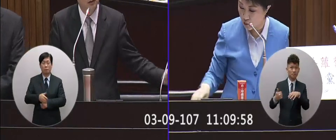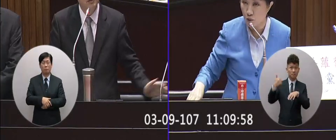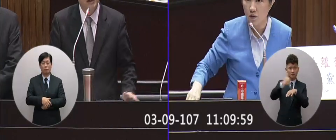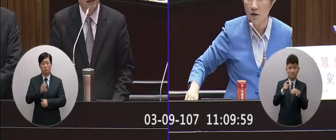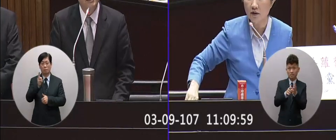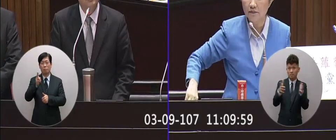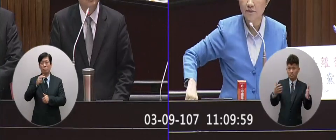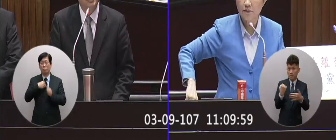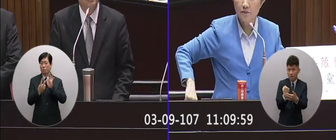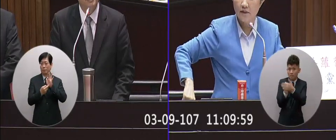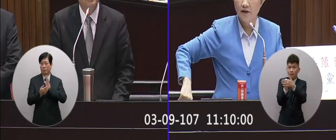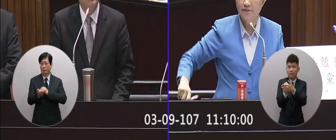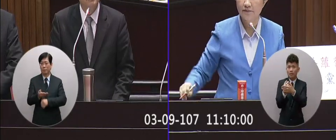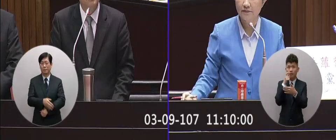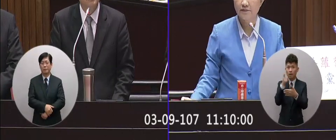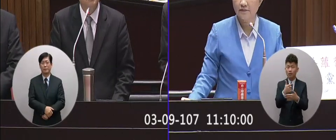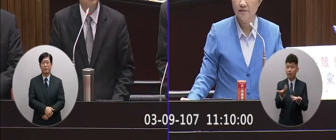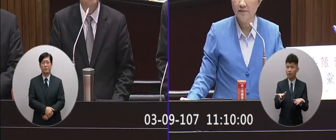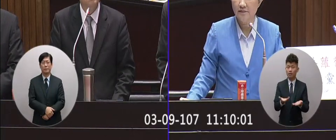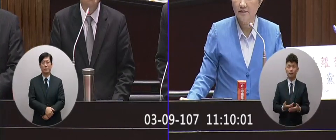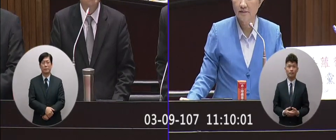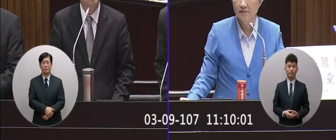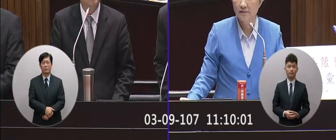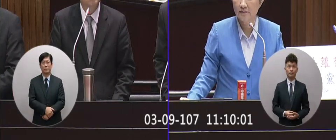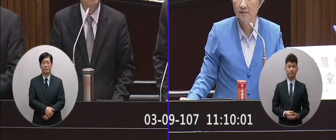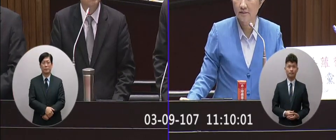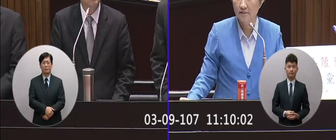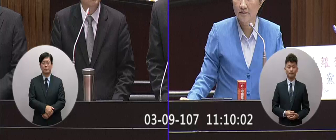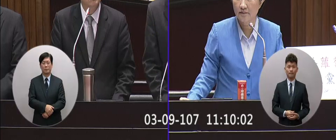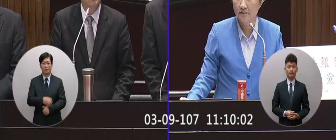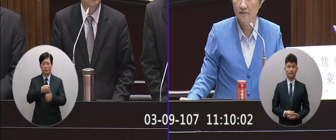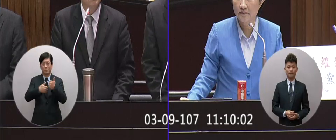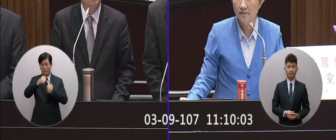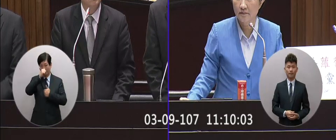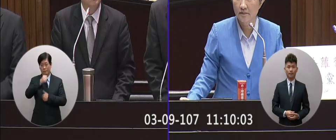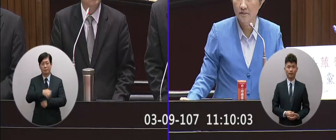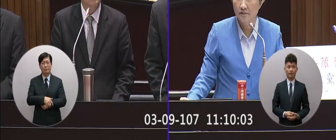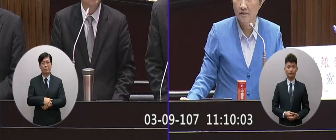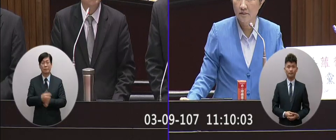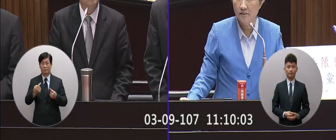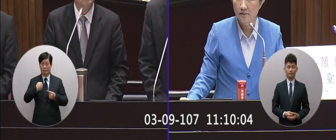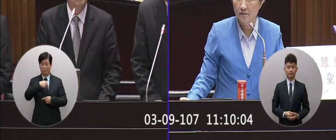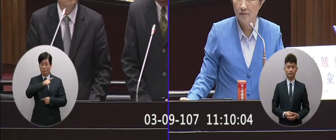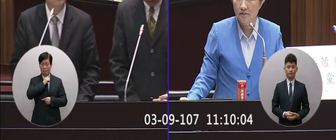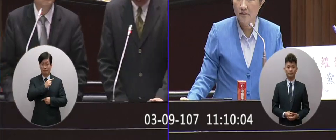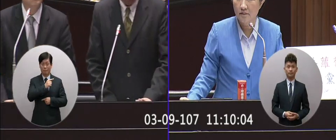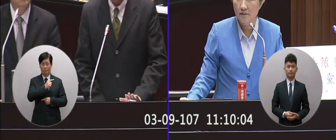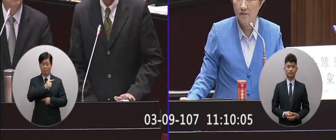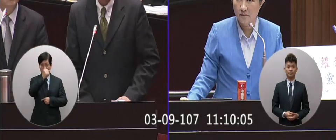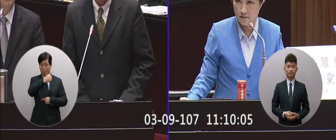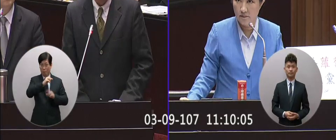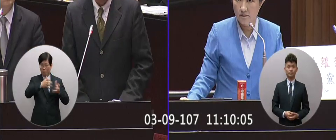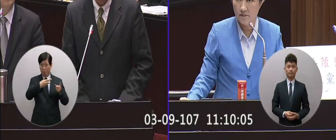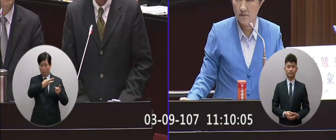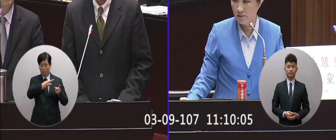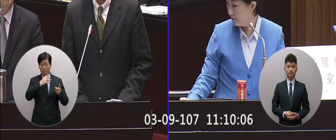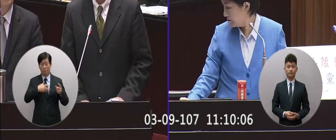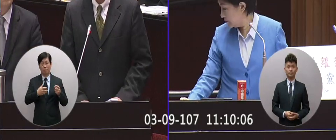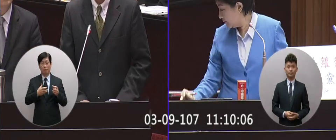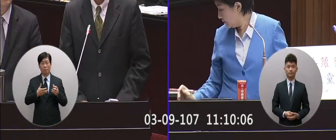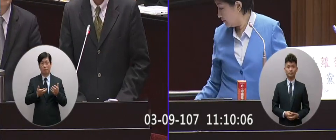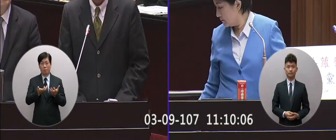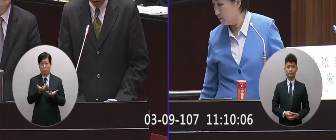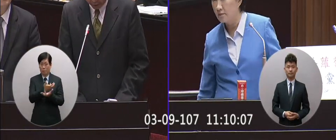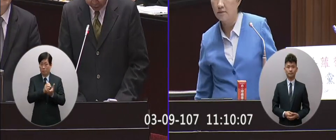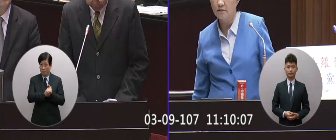可以保住。 我请吴部长来跟你说明好吗？ 卢委员好。有关于我们跟 梵蒂冈的这个邦交的部